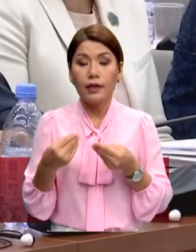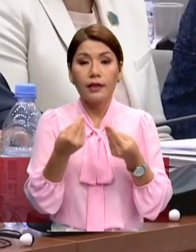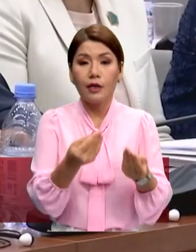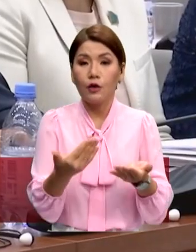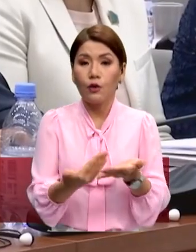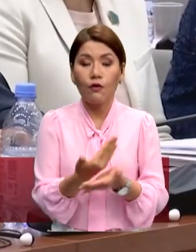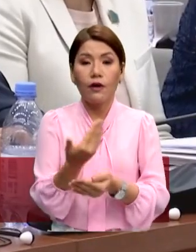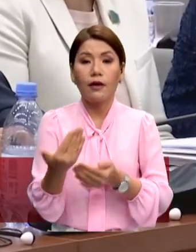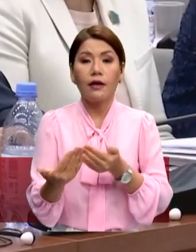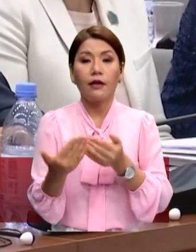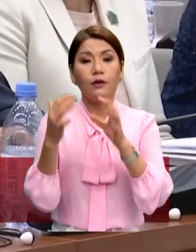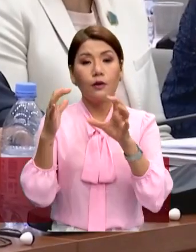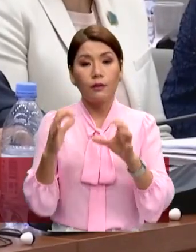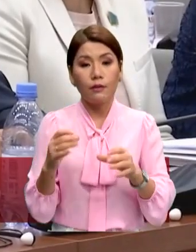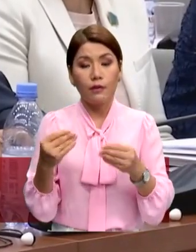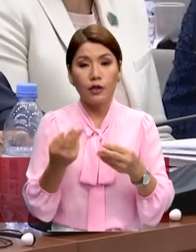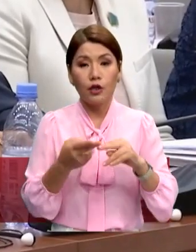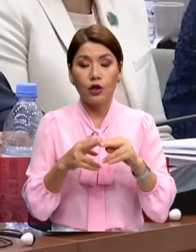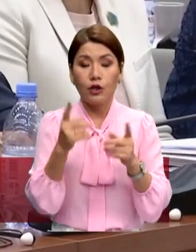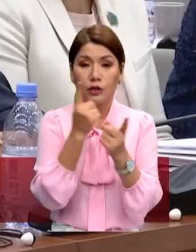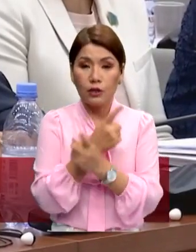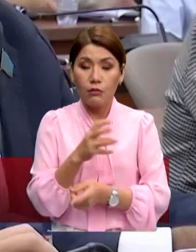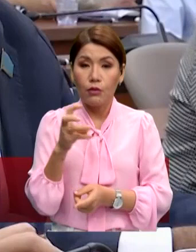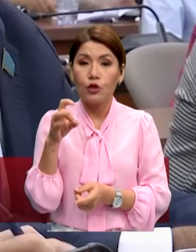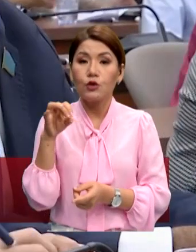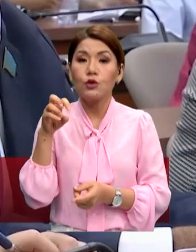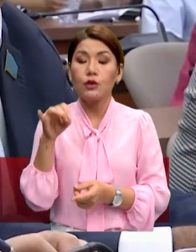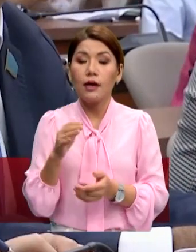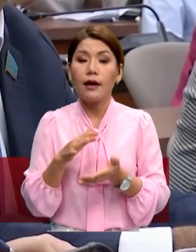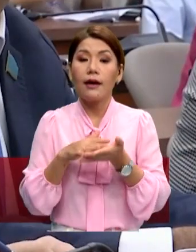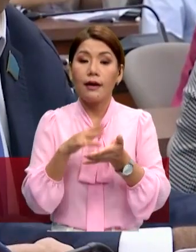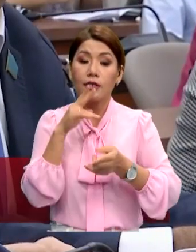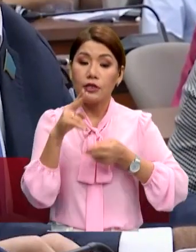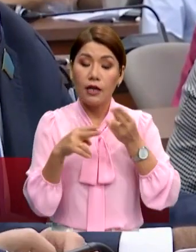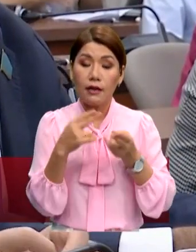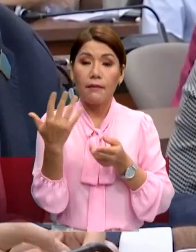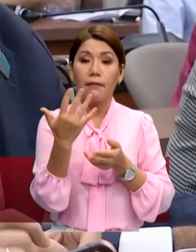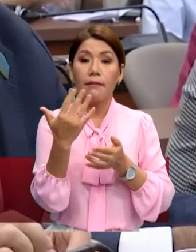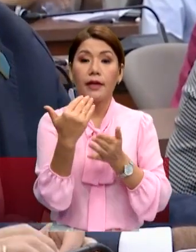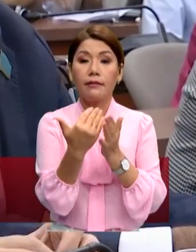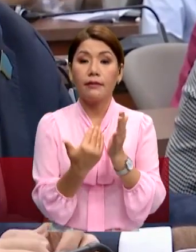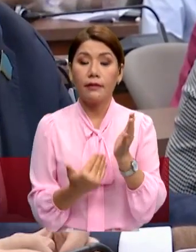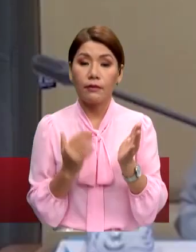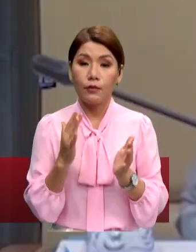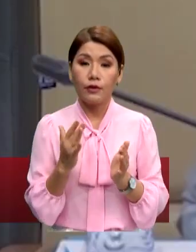иному применению закона. Как сообщили в Минюсте, обращения будут рассматривать в 5 этапов.